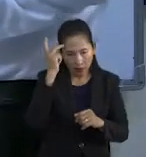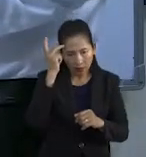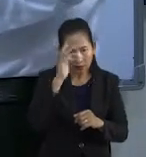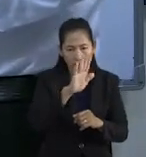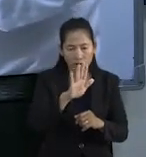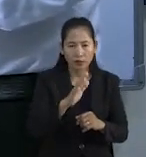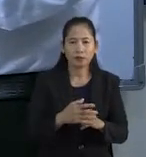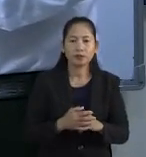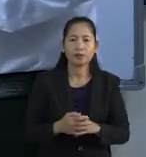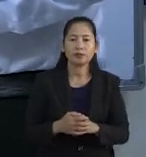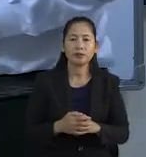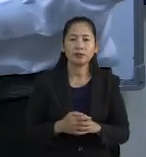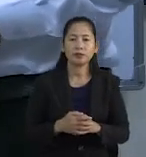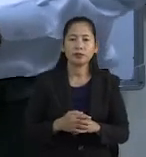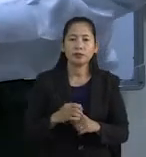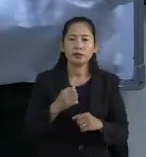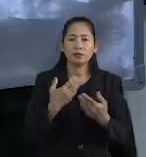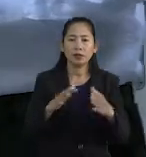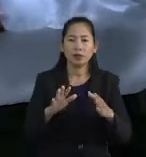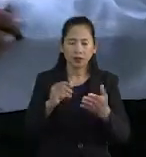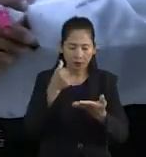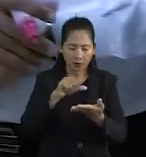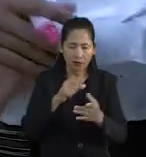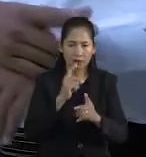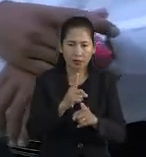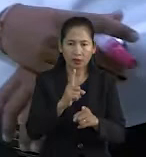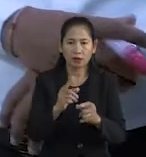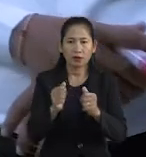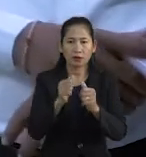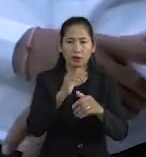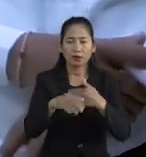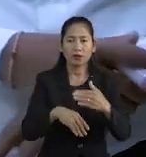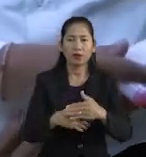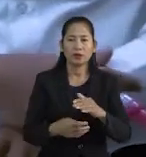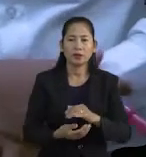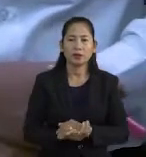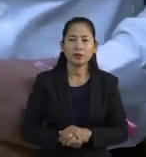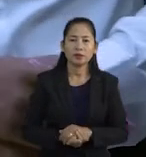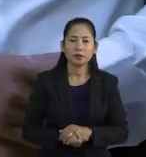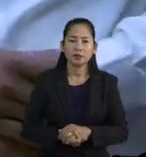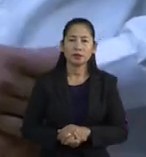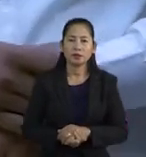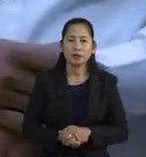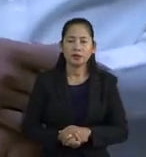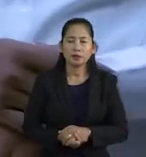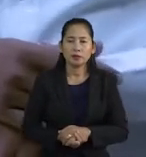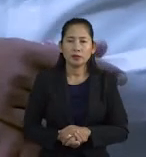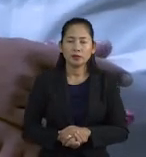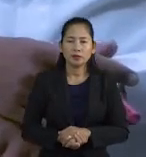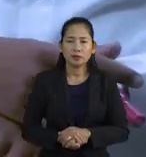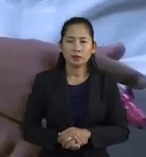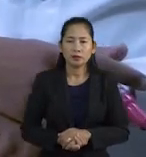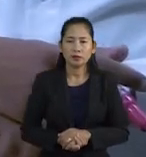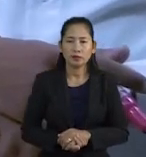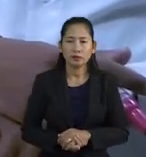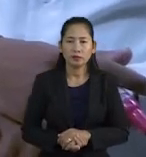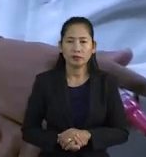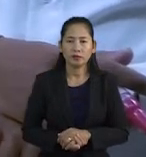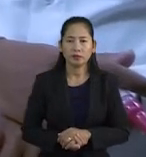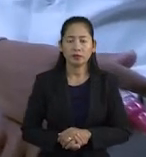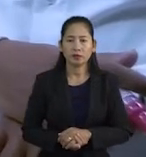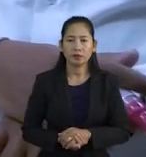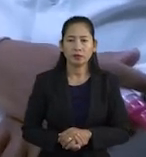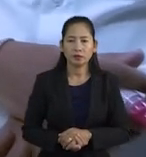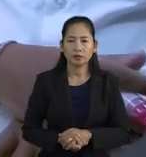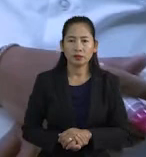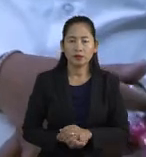nè và còn phơi mới hai nghìn cam tiêm tọa chậm lại chẳng ọc nia nữa con nè và còn kịch tới mà nửa tí cả lát nữa con